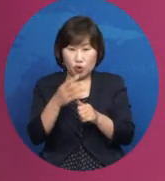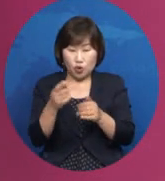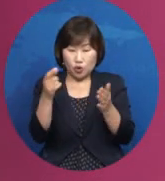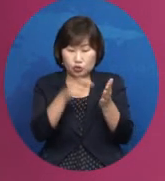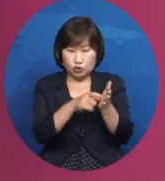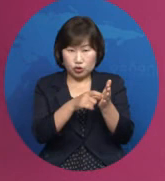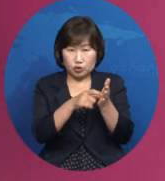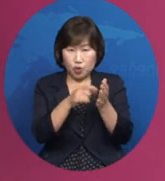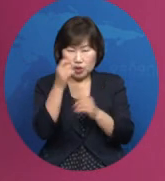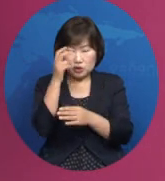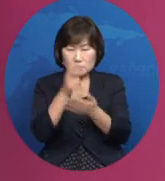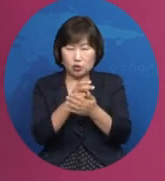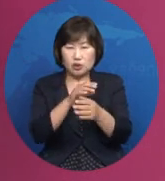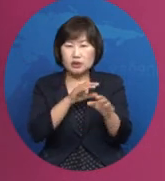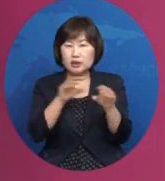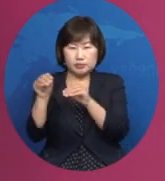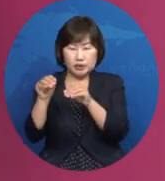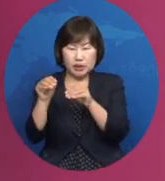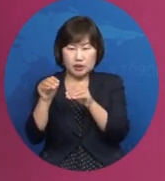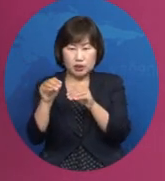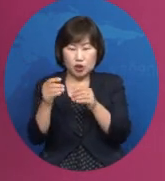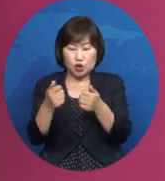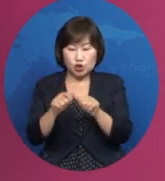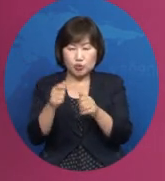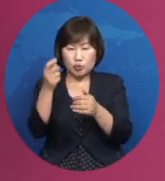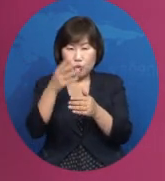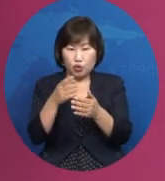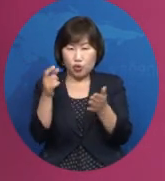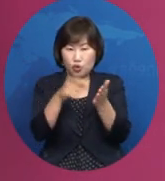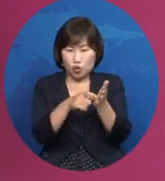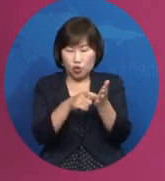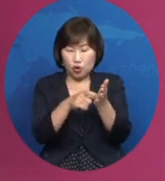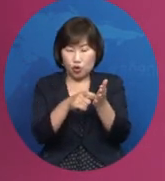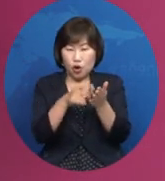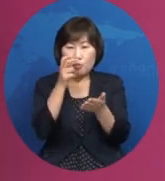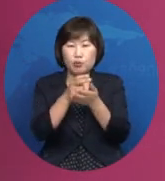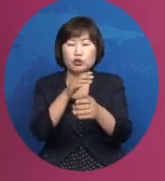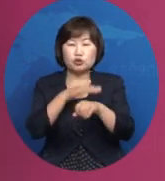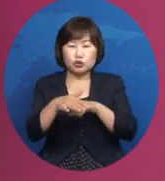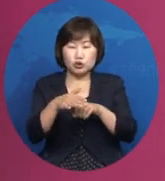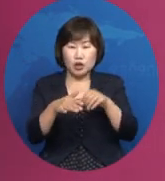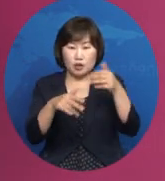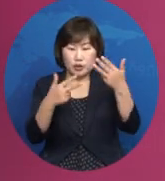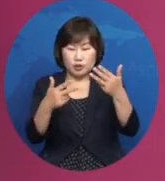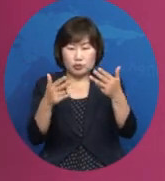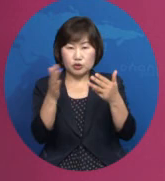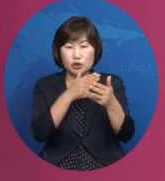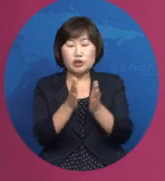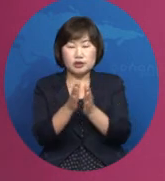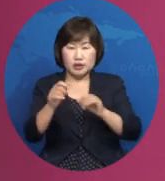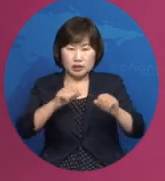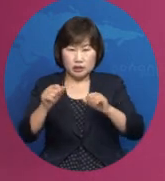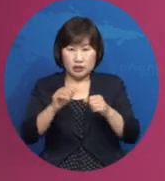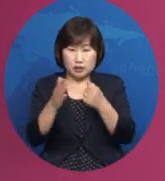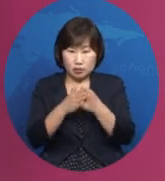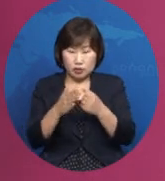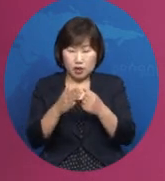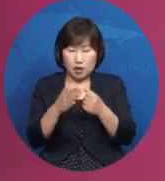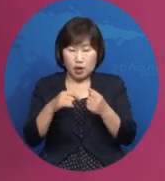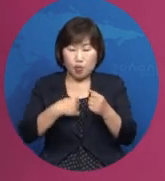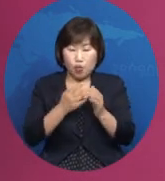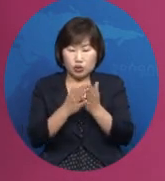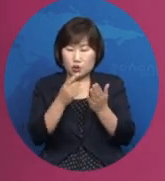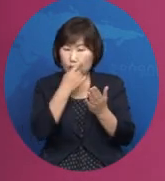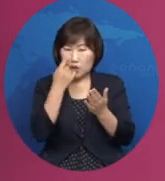주민등록번호 수집을 원칙적으로 금지하는 주민등록번호 수집 법정주의가 7일부터 시행됨에 따라 오프라인 본인